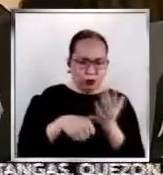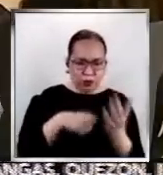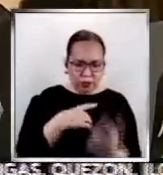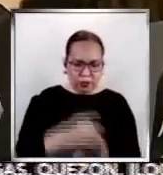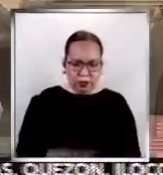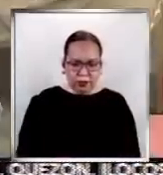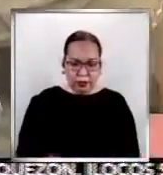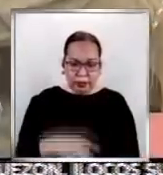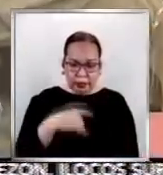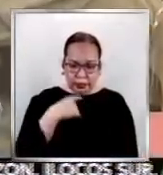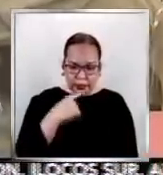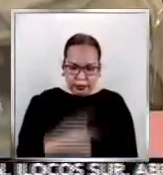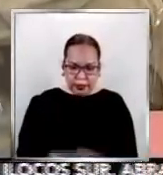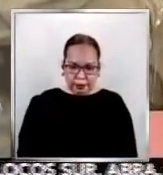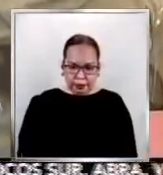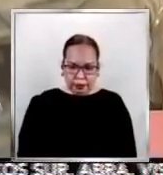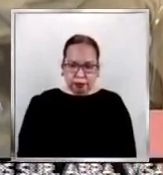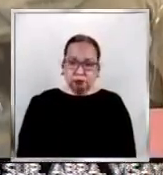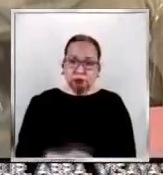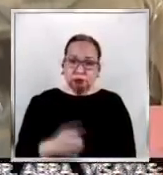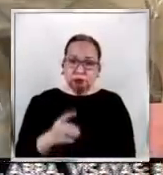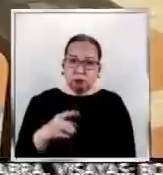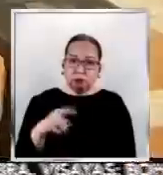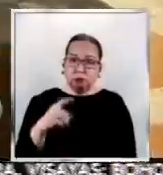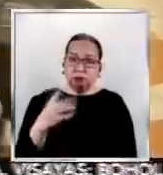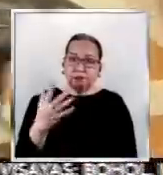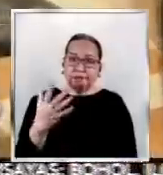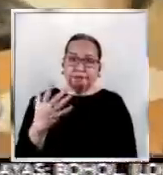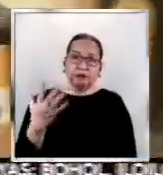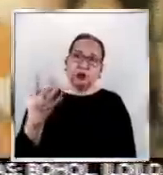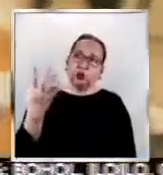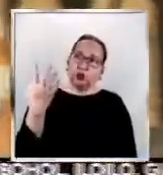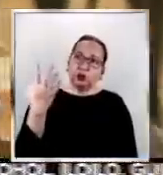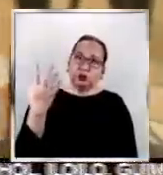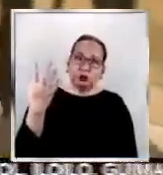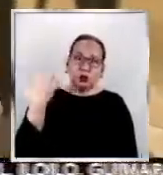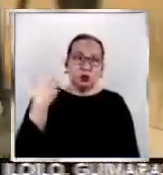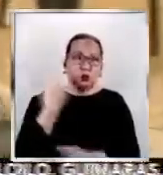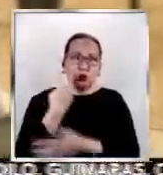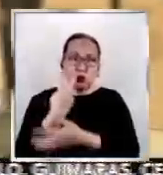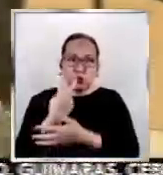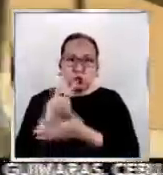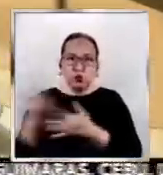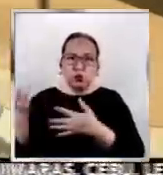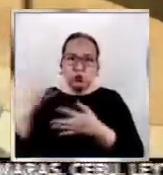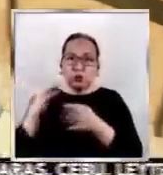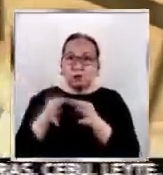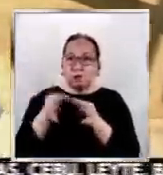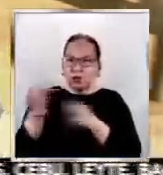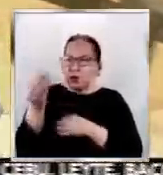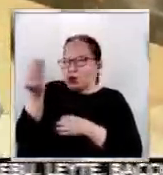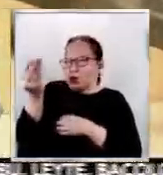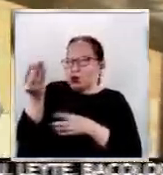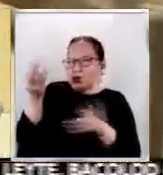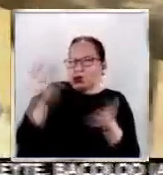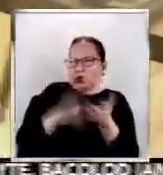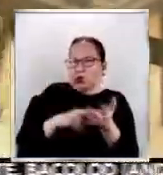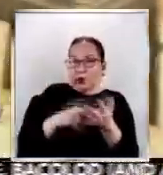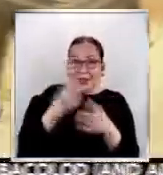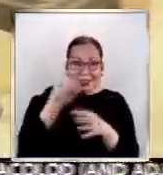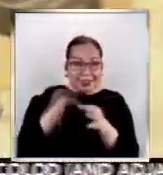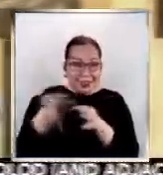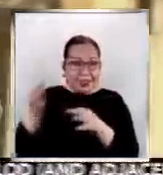unang 2 linggo ng extended period ng voter registration, kakaunti lang din ang mga nagparehistro. May mga araw na hindi kami umaabot